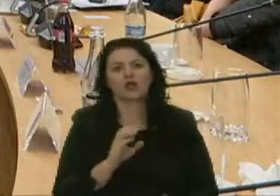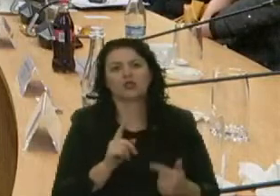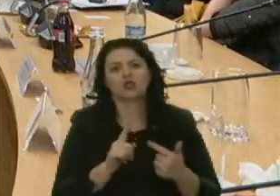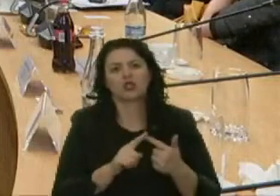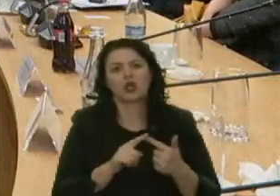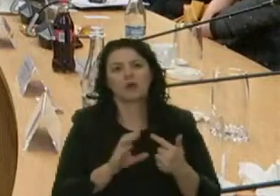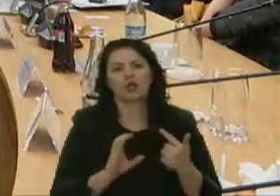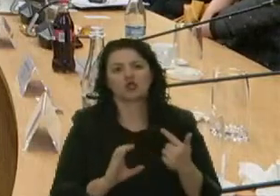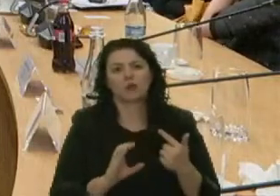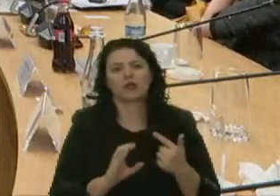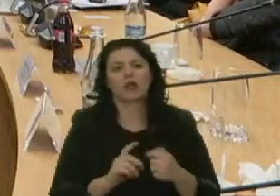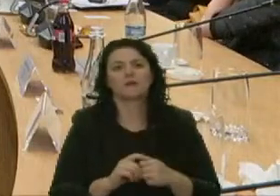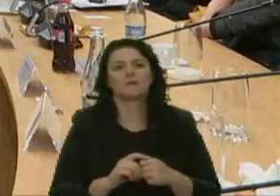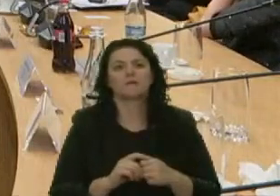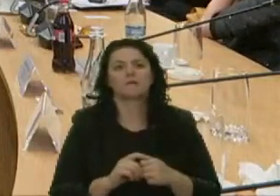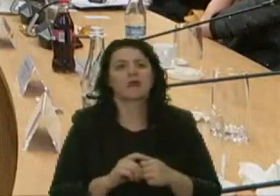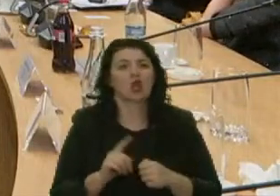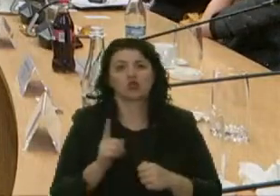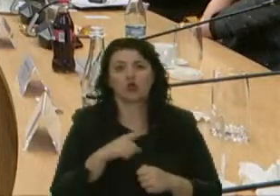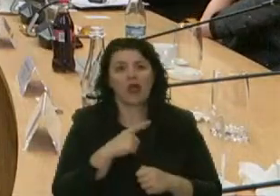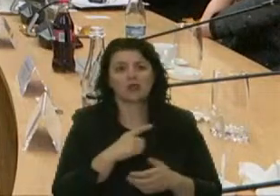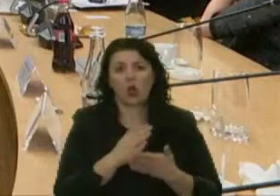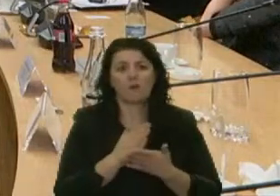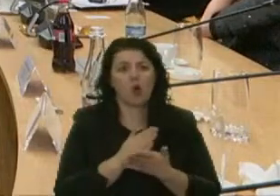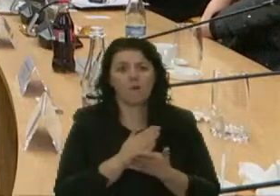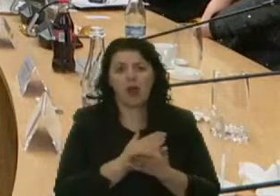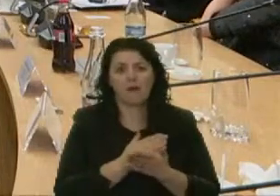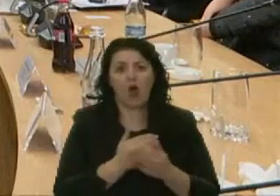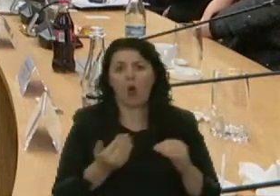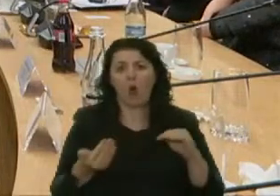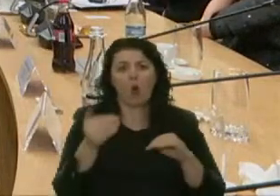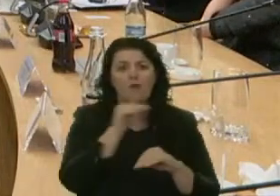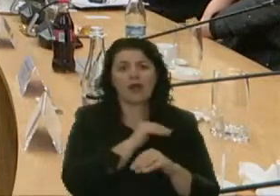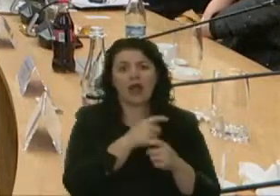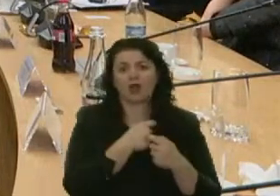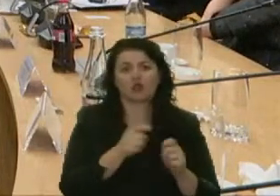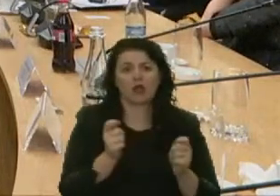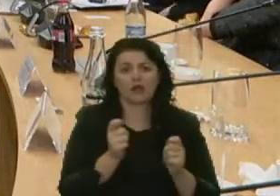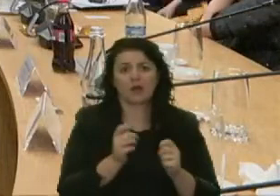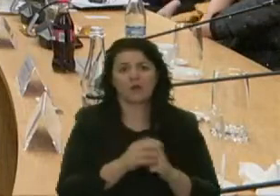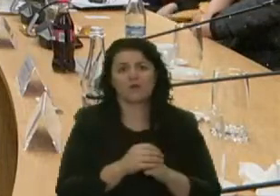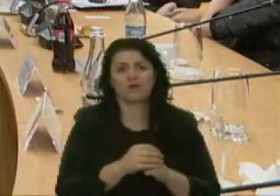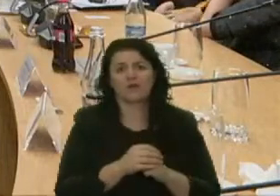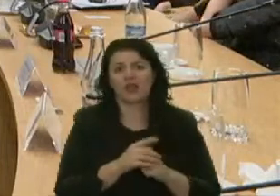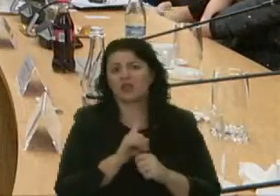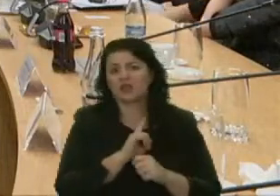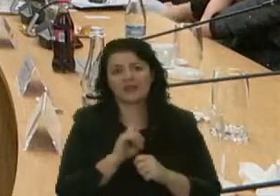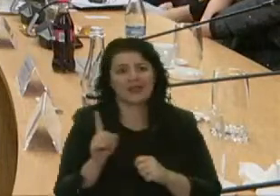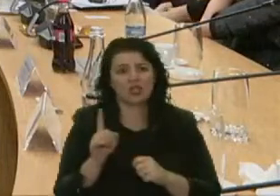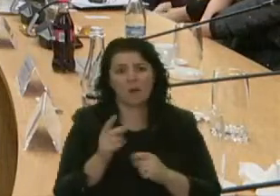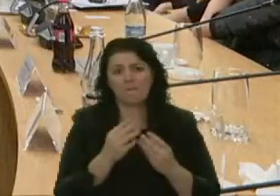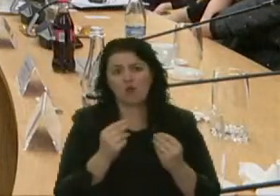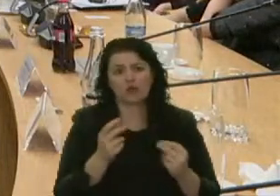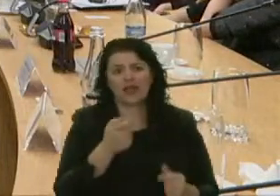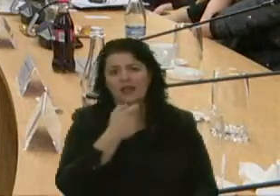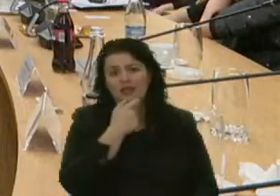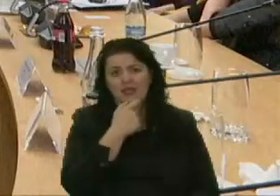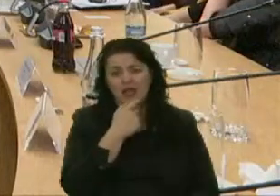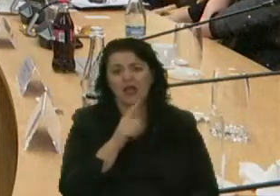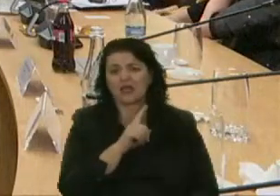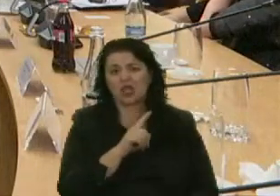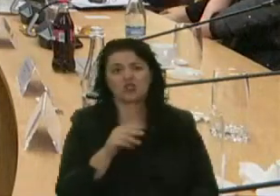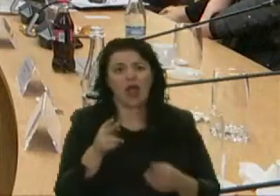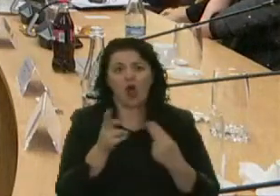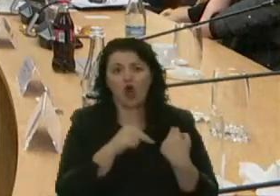doamna consilier nu este o problemă care este umbrela tuturor problemelor dacă nici asta cu multianual itatea nici de contul Nici